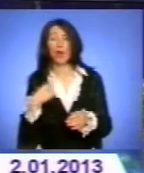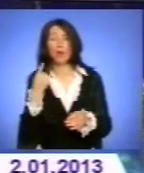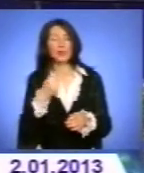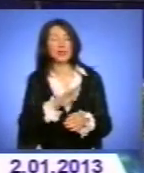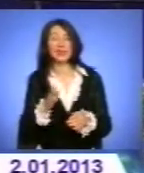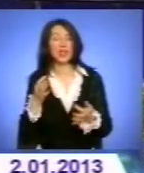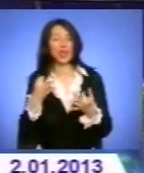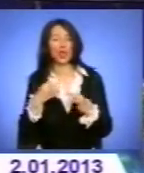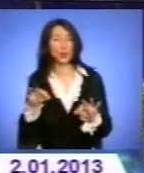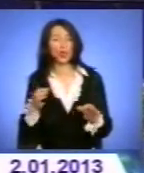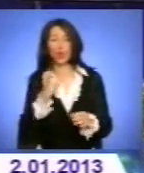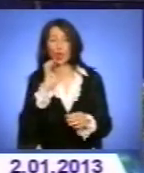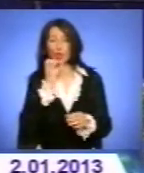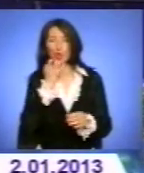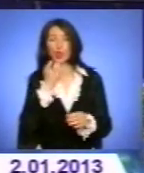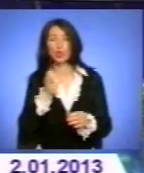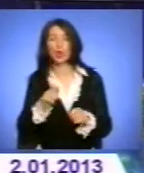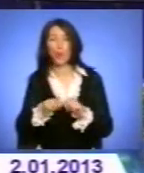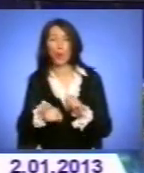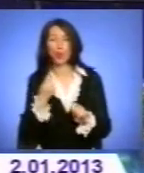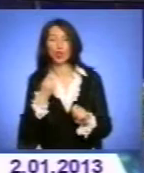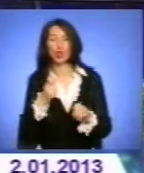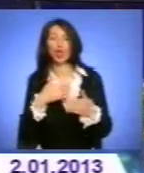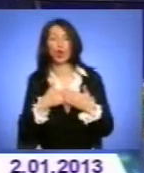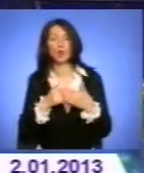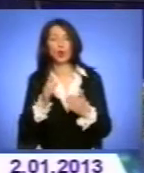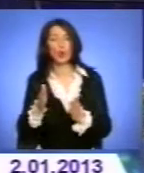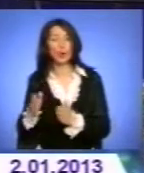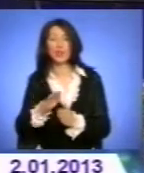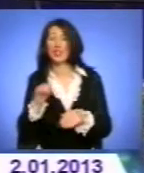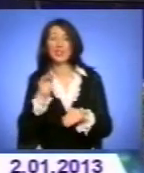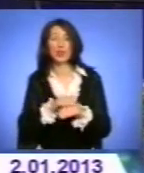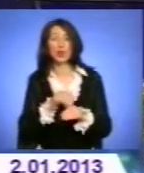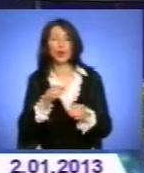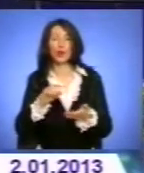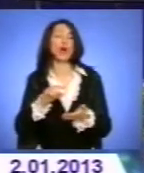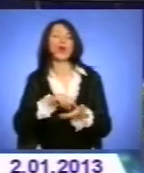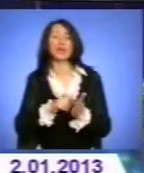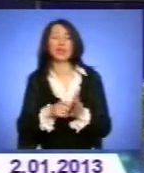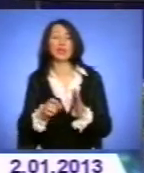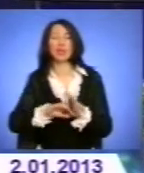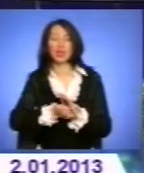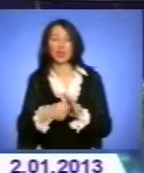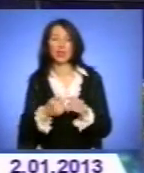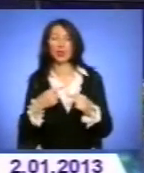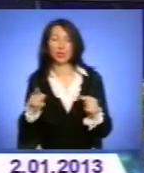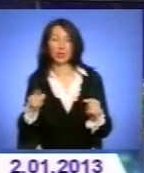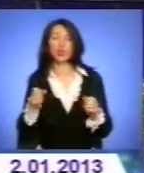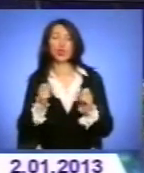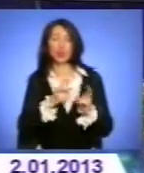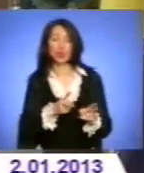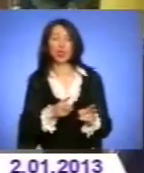допущено серйозних порушень громадського порядку, не зафіксовано квартирних крадіжок та інших резонансних